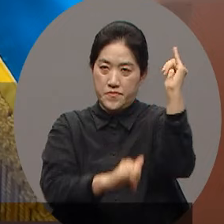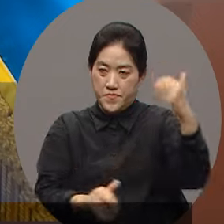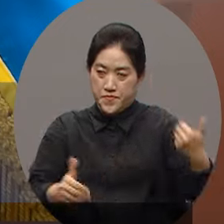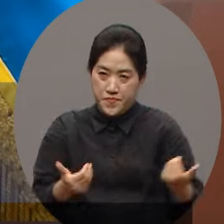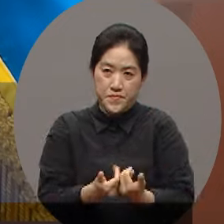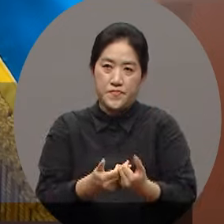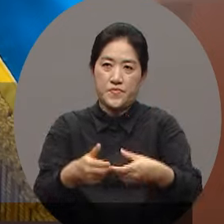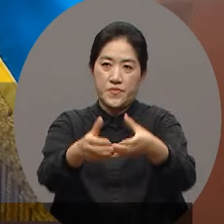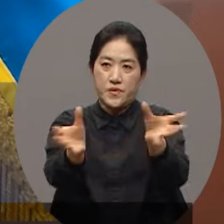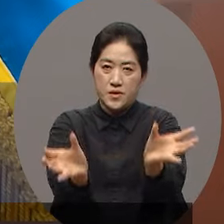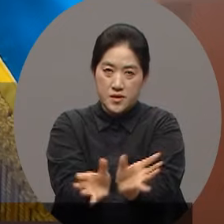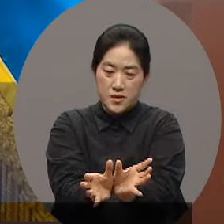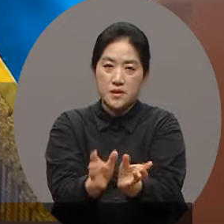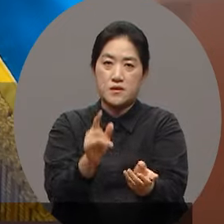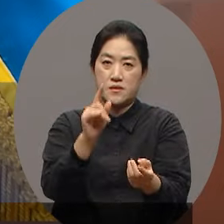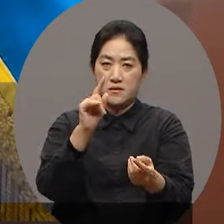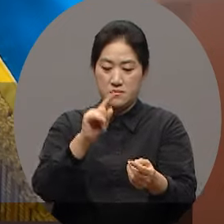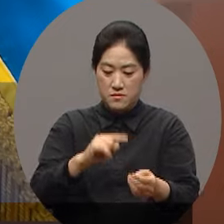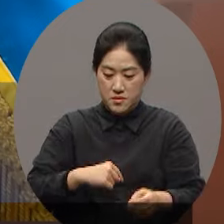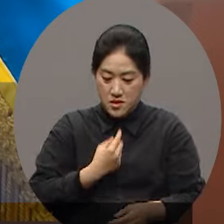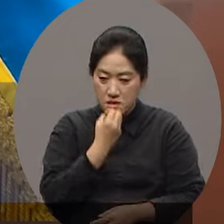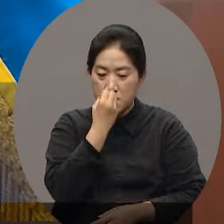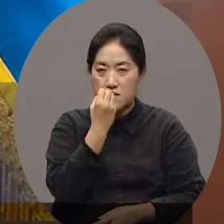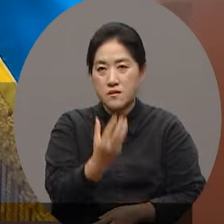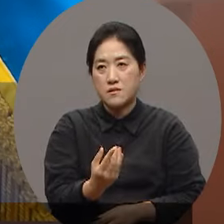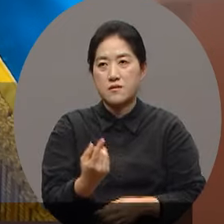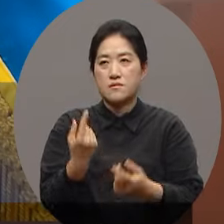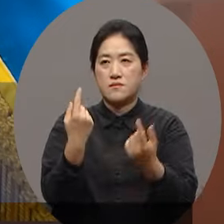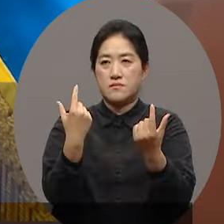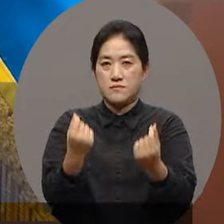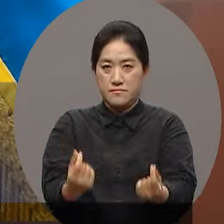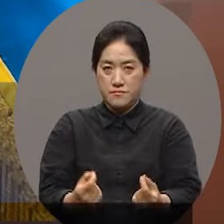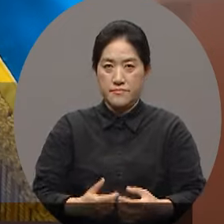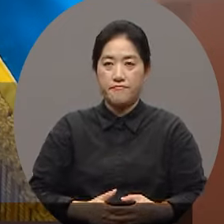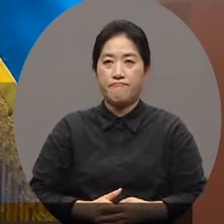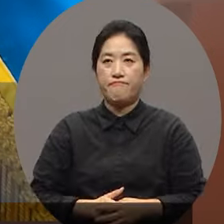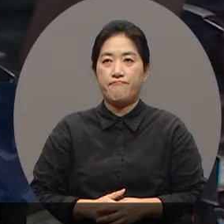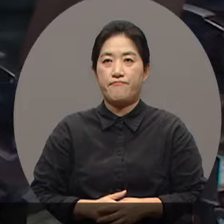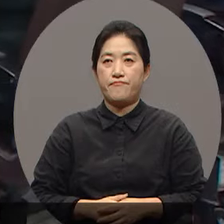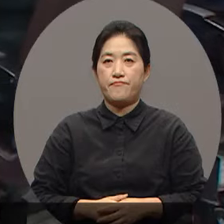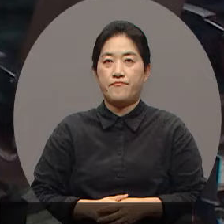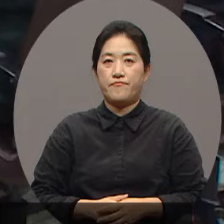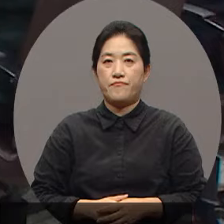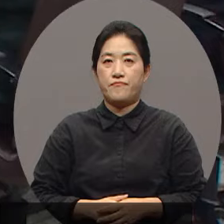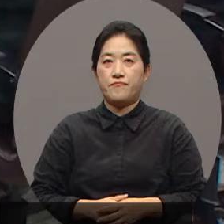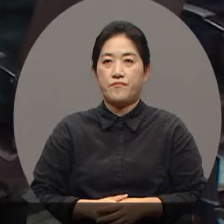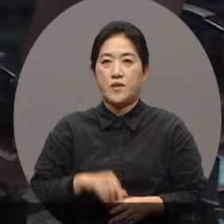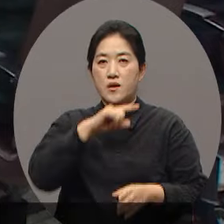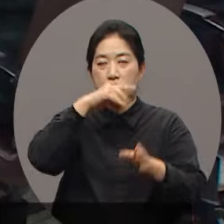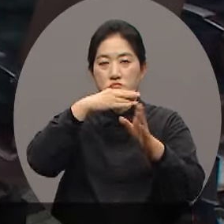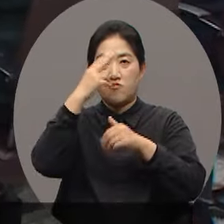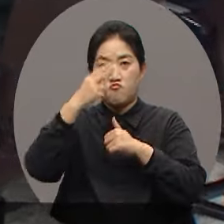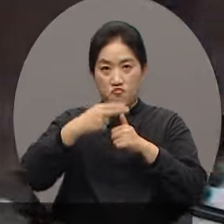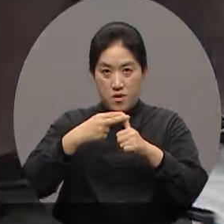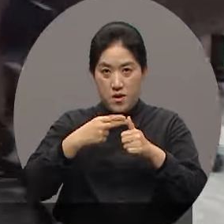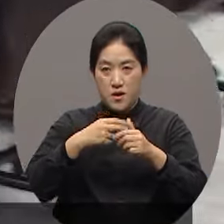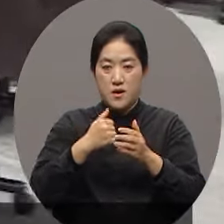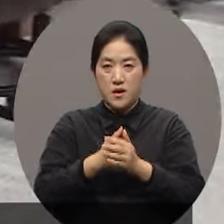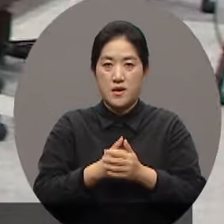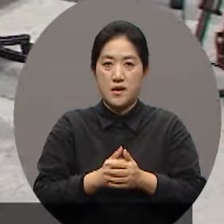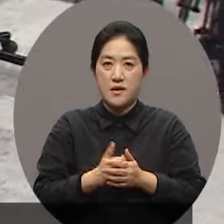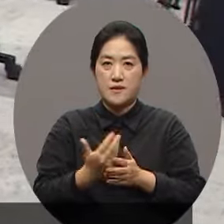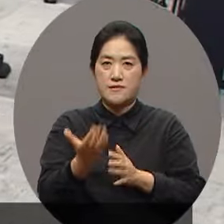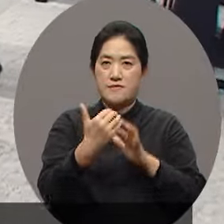반민족적이고 반역사적 집단이라는 사실을 자인한 것입니다. 북한 도발에 일일이